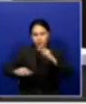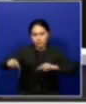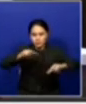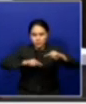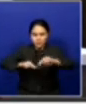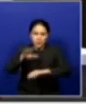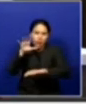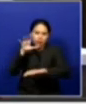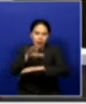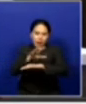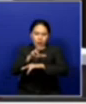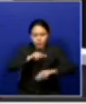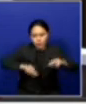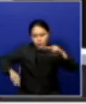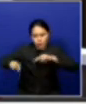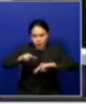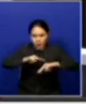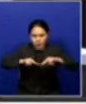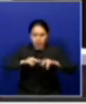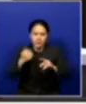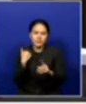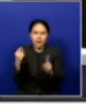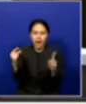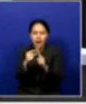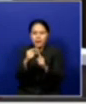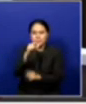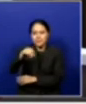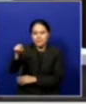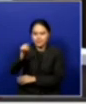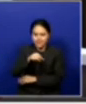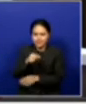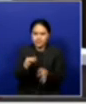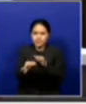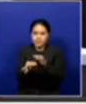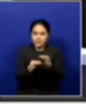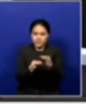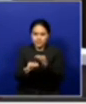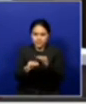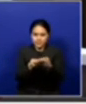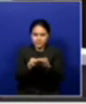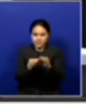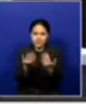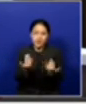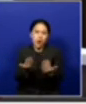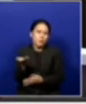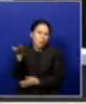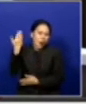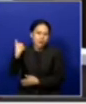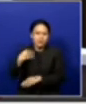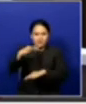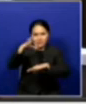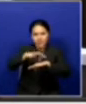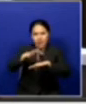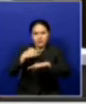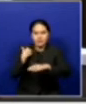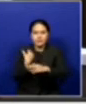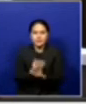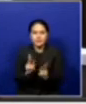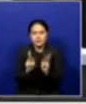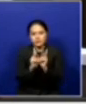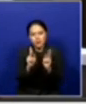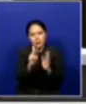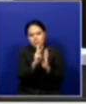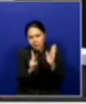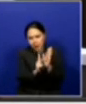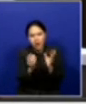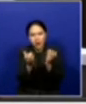Rule by Law ขออภัยที่ต้องใช้ภาษาอังกฤษท่านประธานตั้งแต่ท่านเข้าสู่ตำแหน่งครับ แก้ไขรัฐธรรมนูญกฎหมายเลือกตั้งกฎหมายทุกสิ่งทุกอย่างเข้ามา